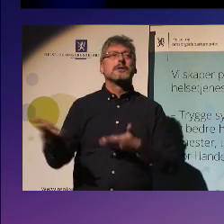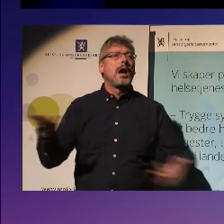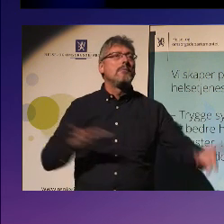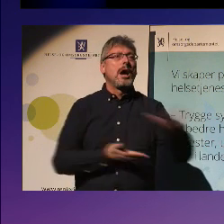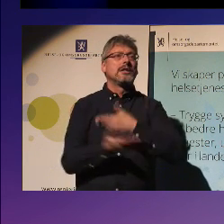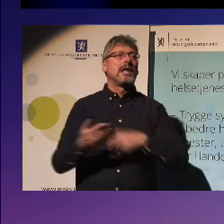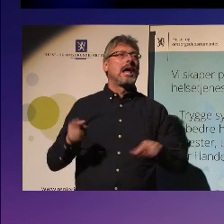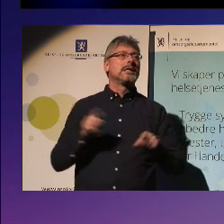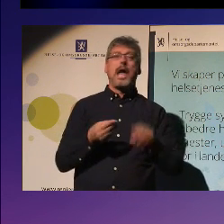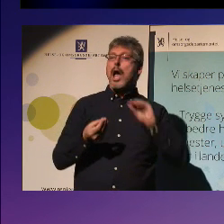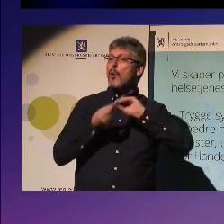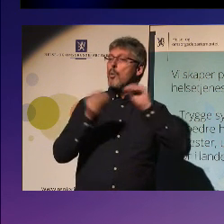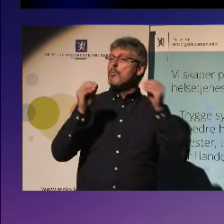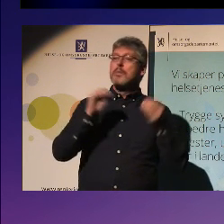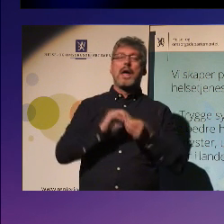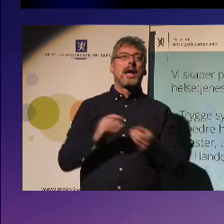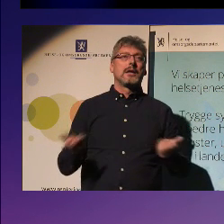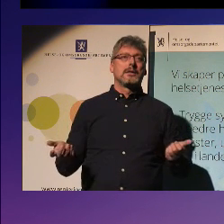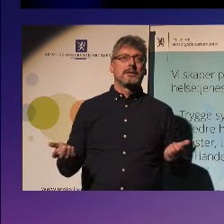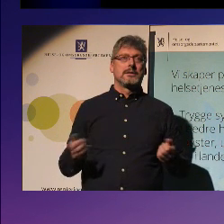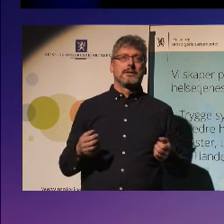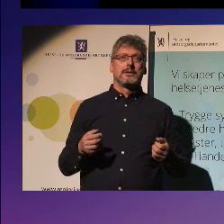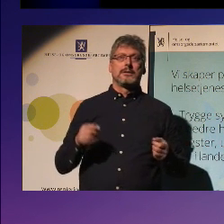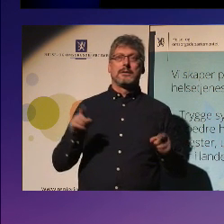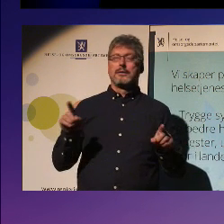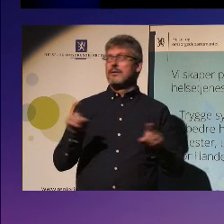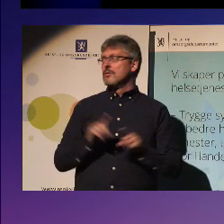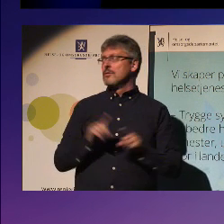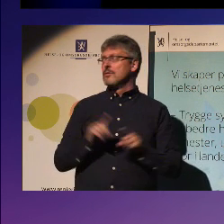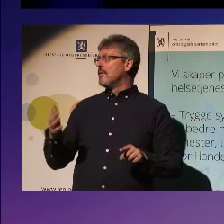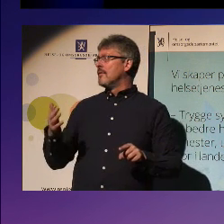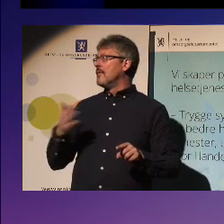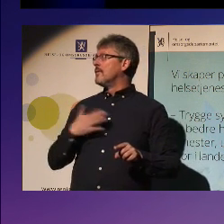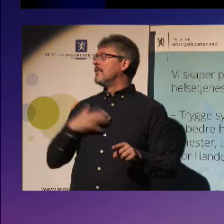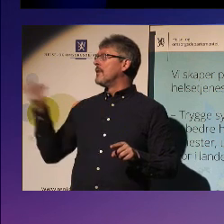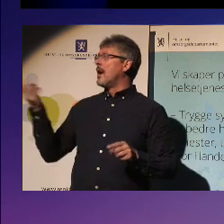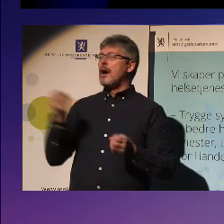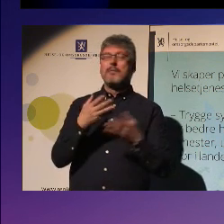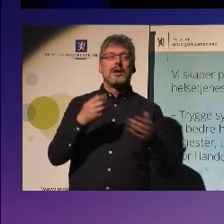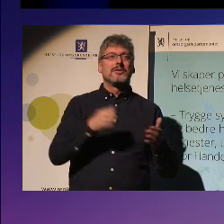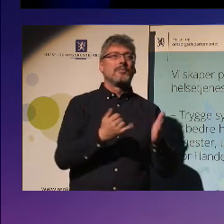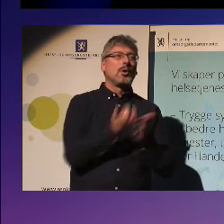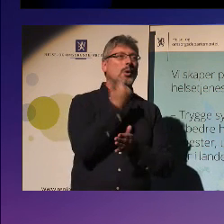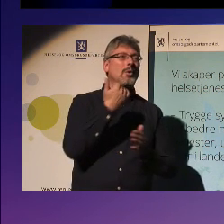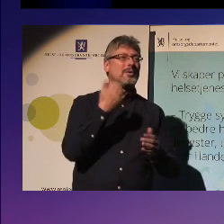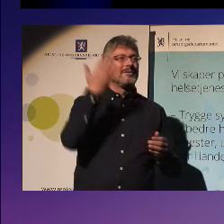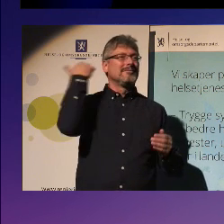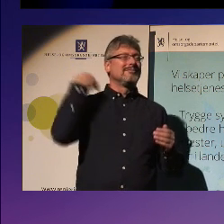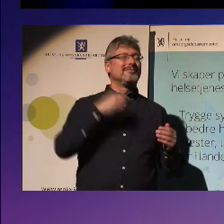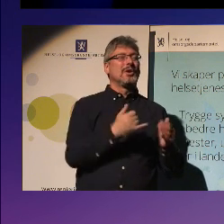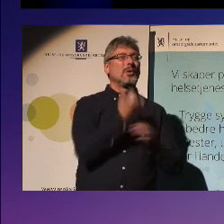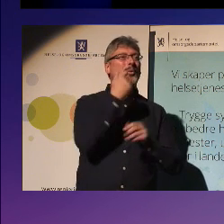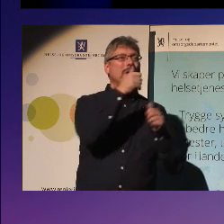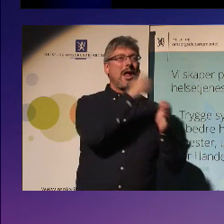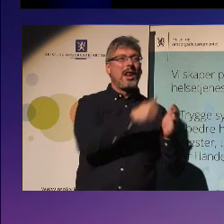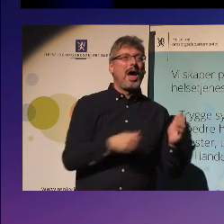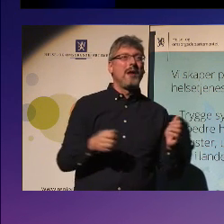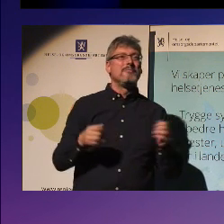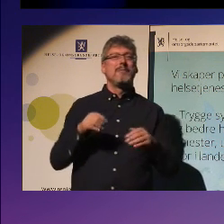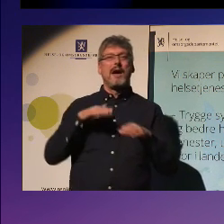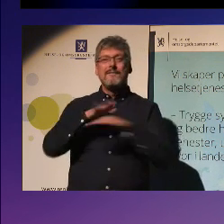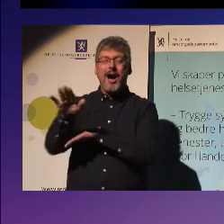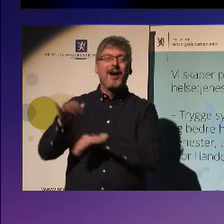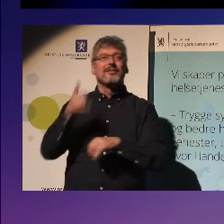komplekst. Så vi har da gått fra her med gule lapper og faks og ring til legekontor og